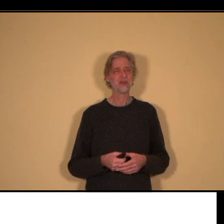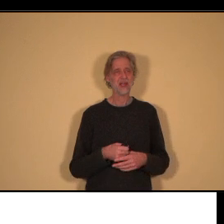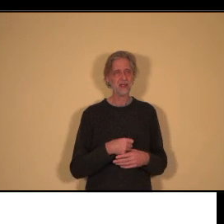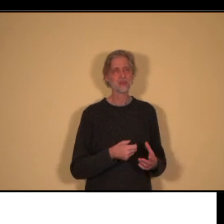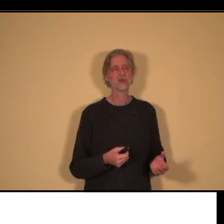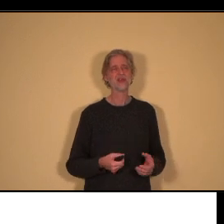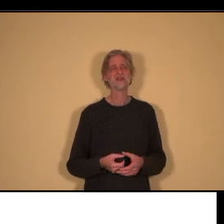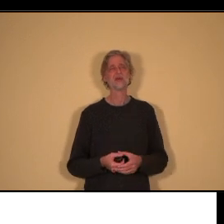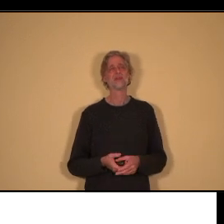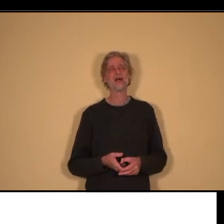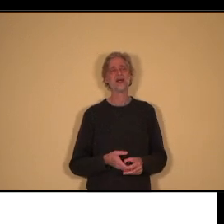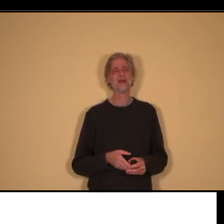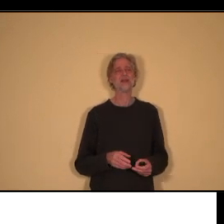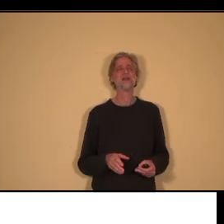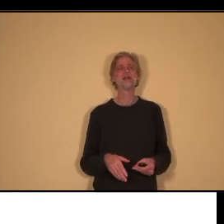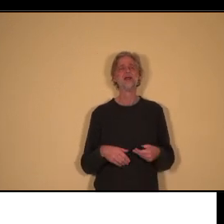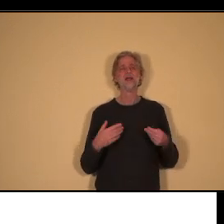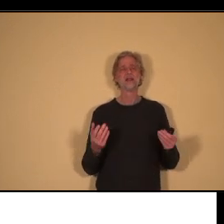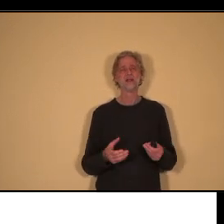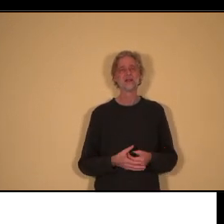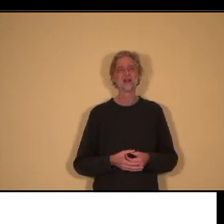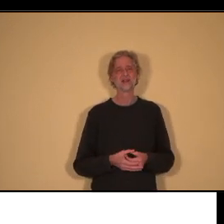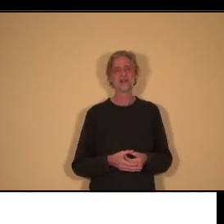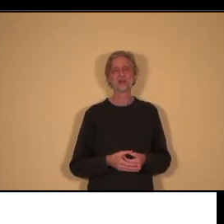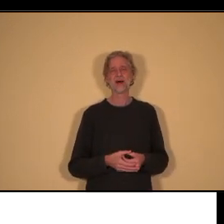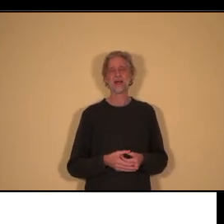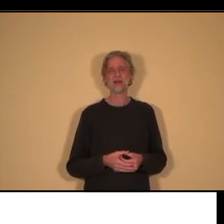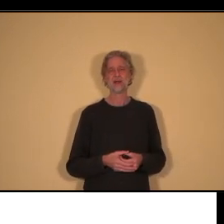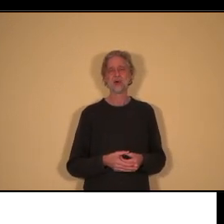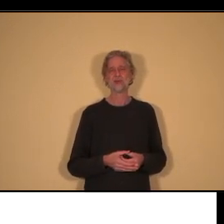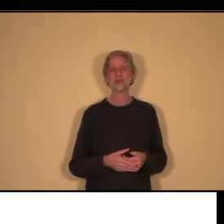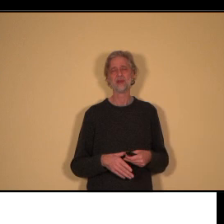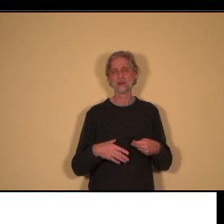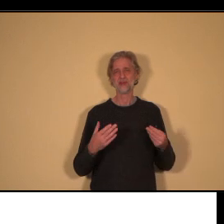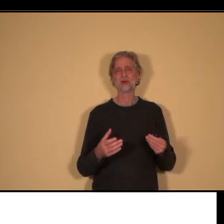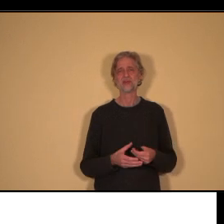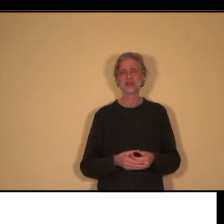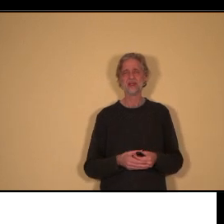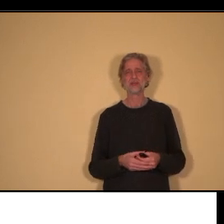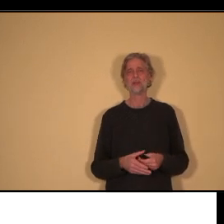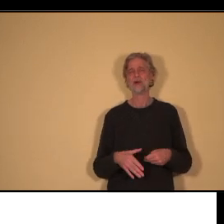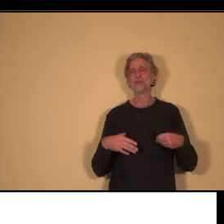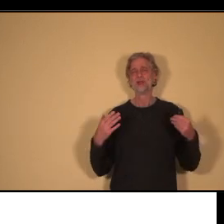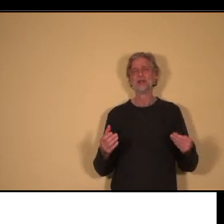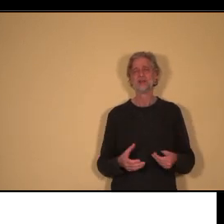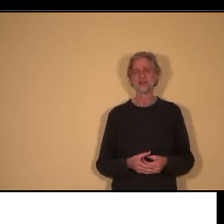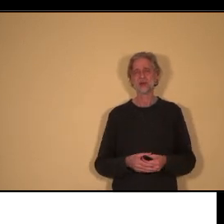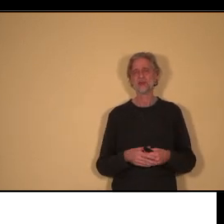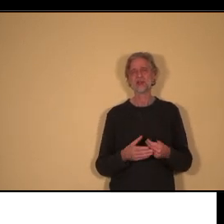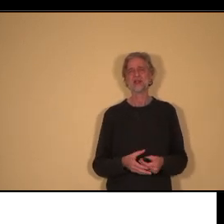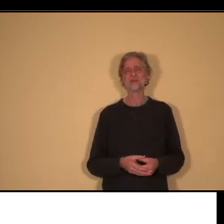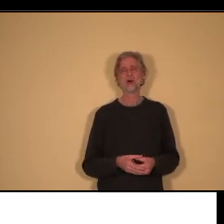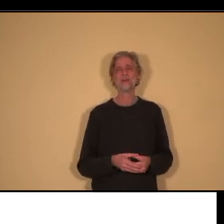Wenn wir aus technischen Prozessen CO2 emittieren, dann tritt da das CO2 oft in sehr konzentrierter Form auf. Diese